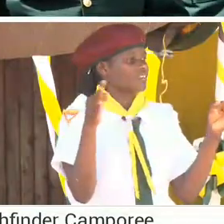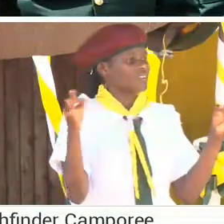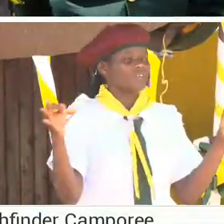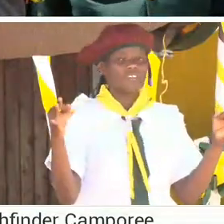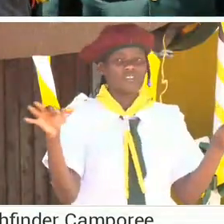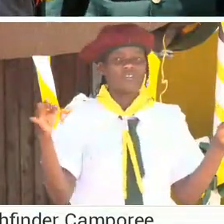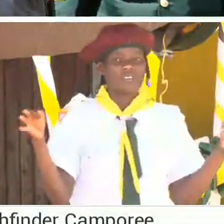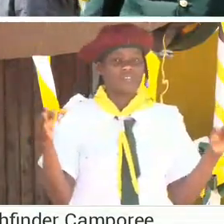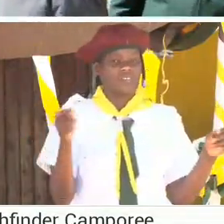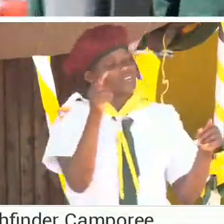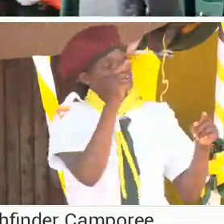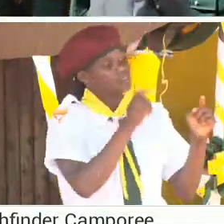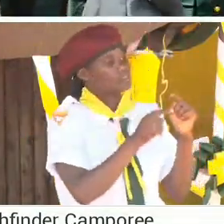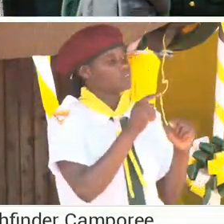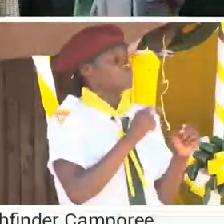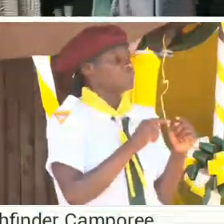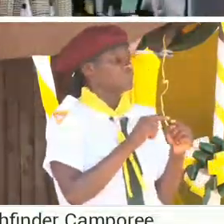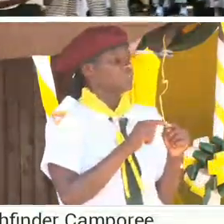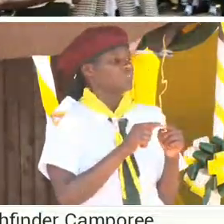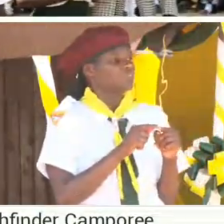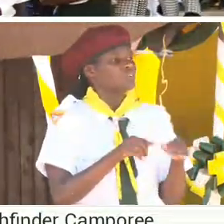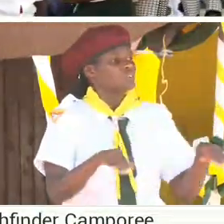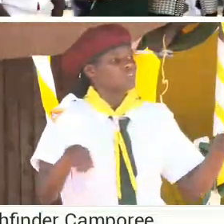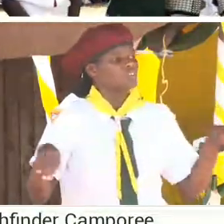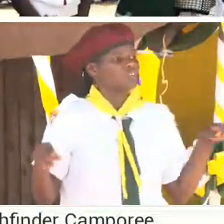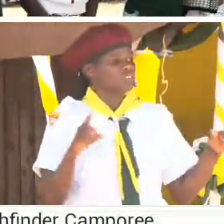Njoo. Unangoja nini?